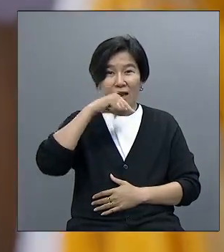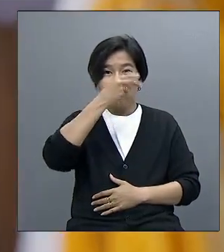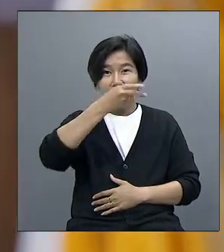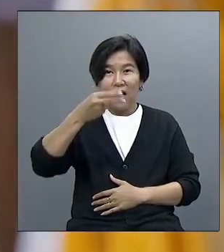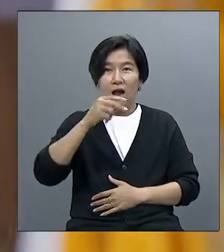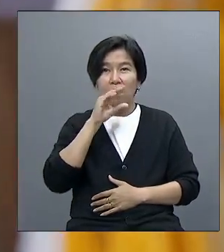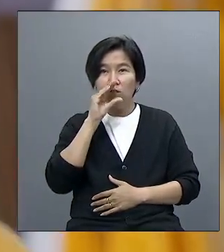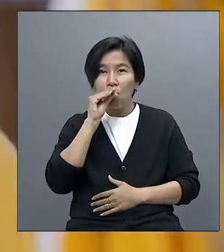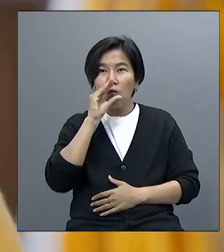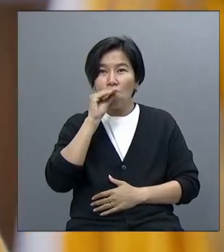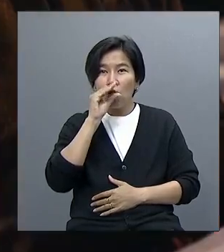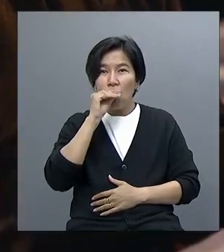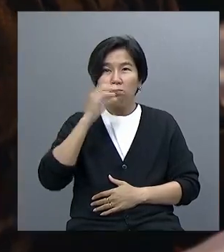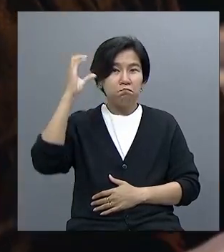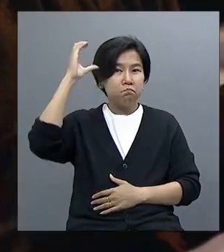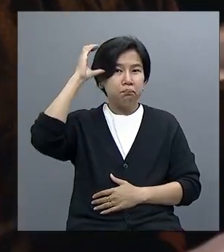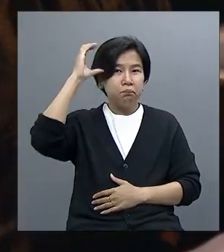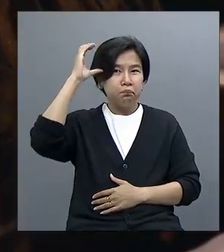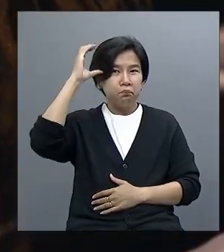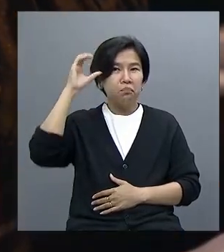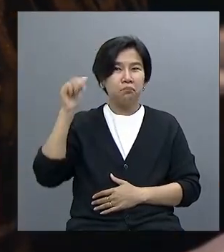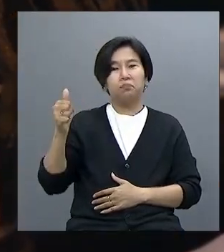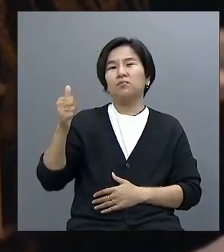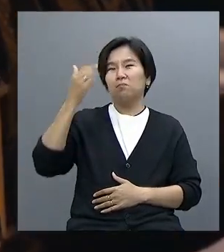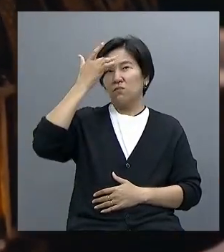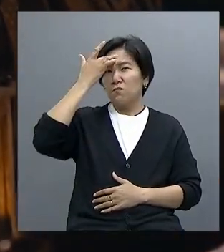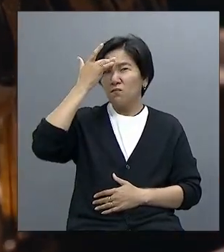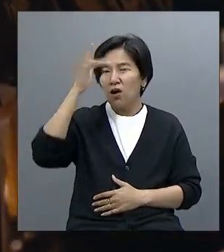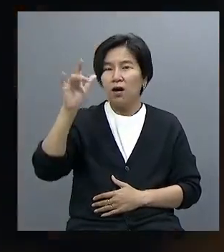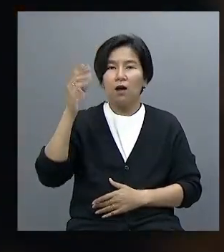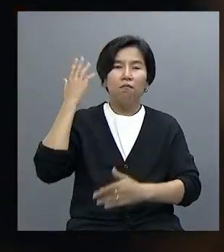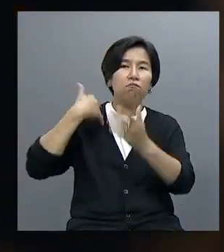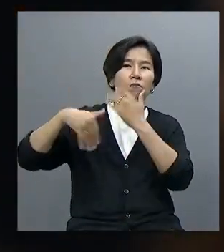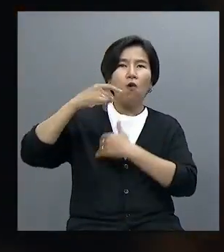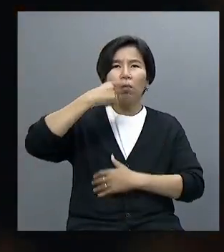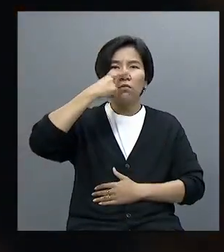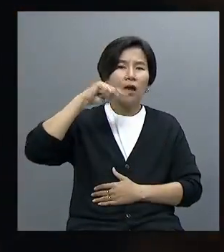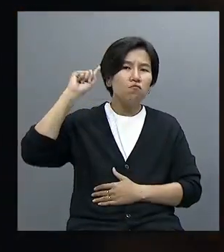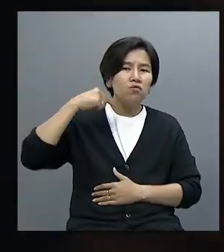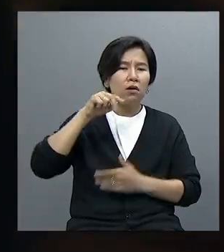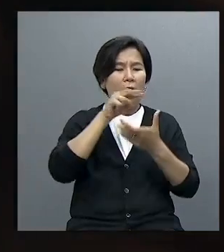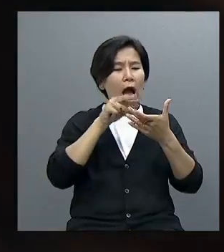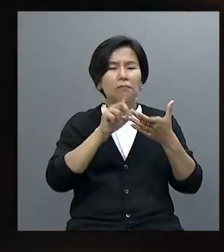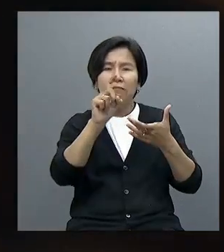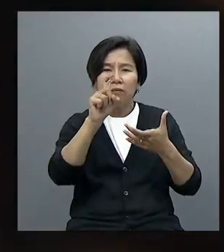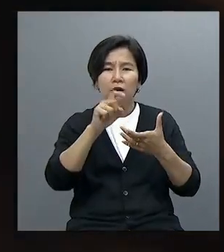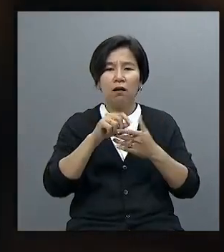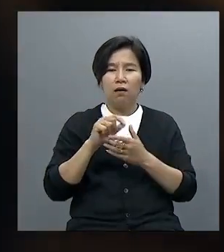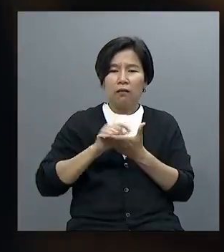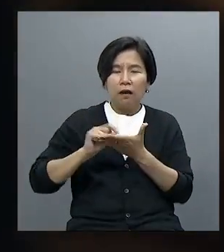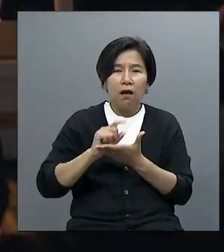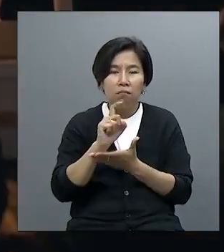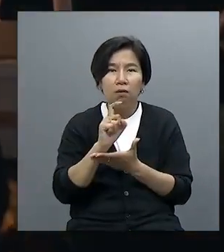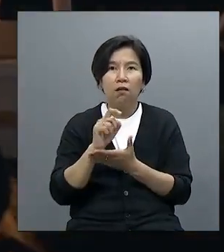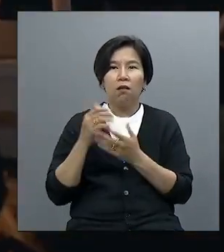กษาใช่ไหมแล้วผู้หญิงการอ่านออกเขียนได้เนี่ย ในยุคนั ้ น หายากนะ ค ุณพุ่มนี่เป็นผู้หญิงหัวก้าวหน้ามากนะครับและลำจวนน